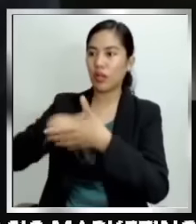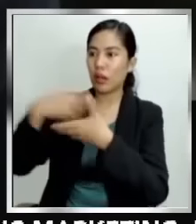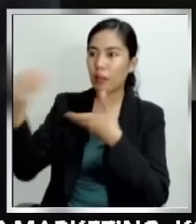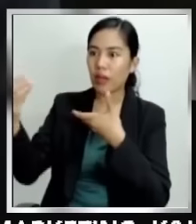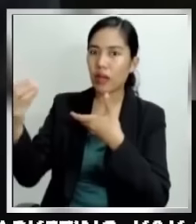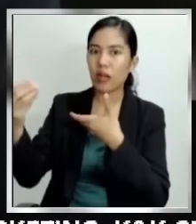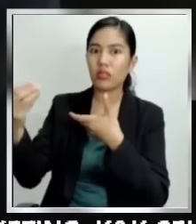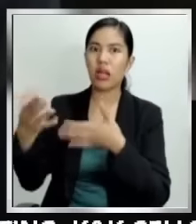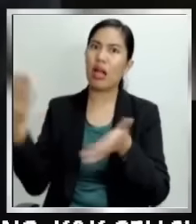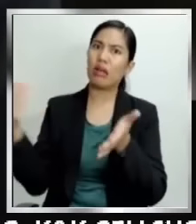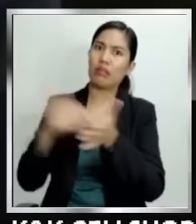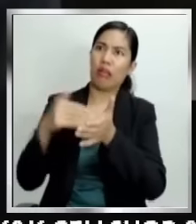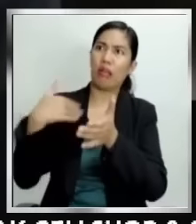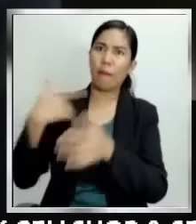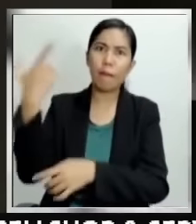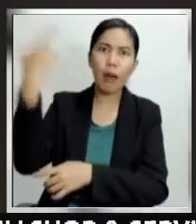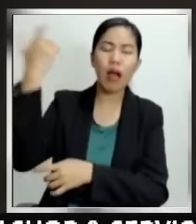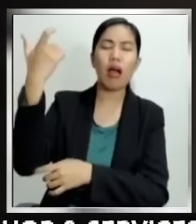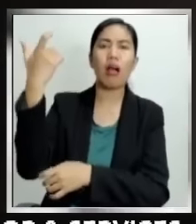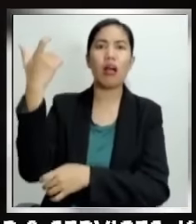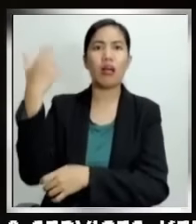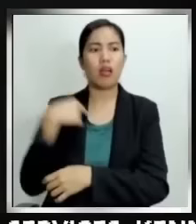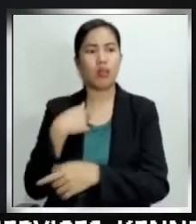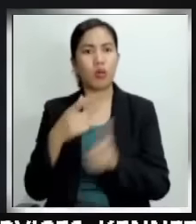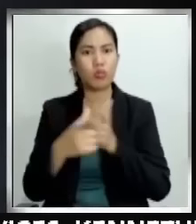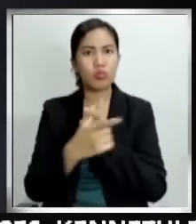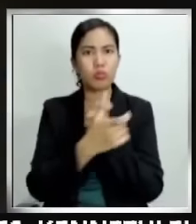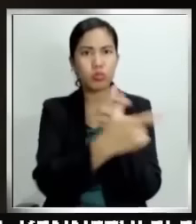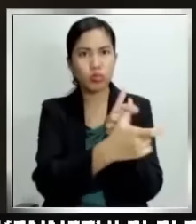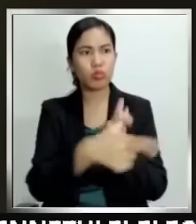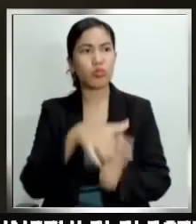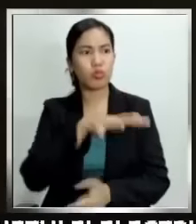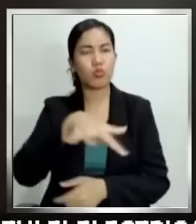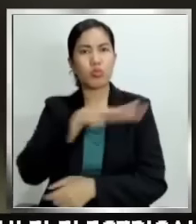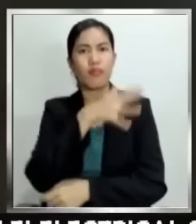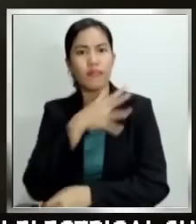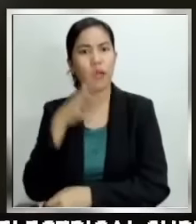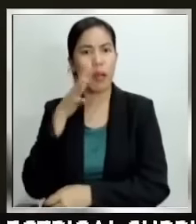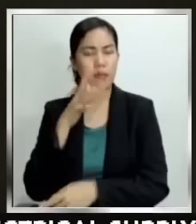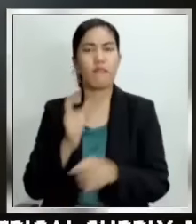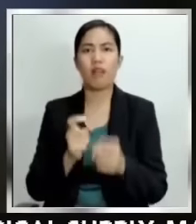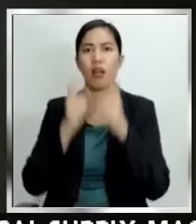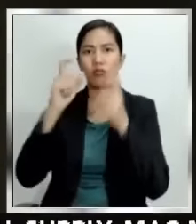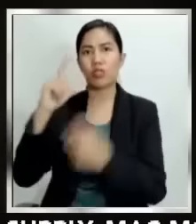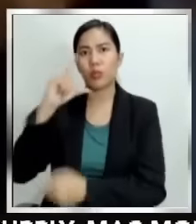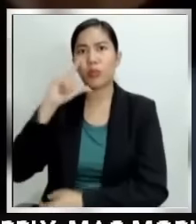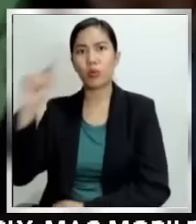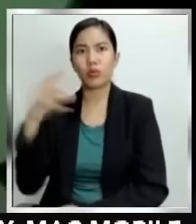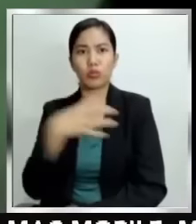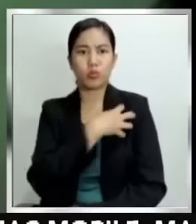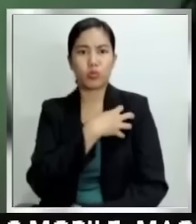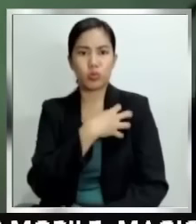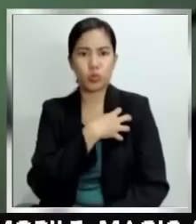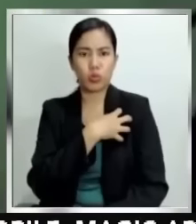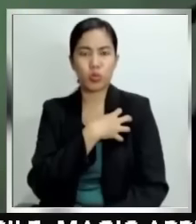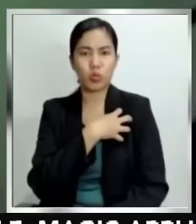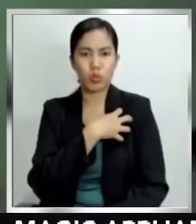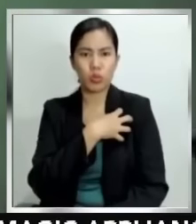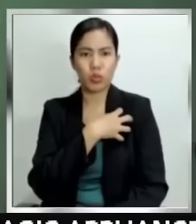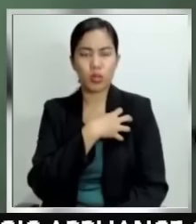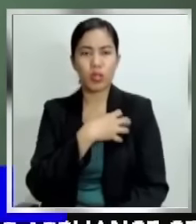ako. Yan, takbo ko sa palayan. Agad daw siyang nakapagsumbong sa Municipal Police Station sa Paluan hanggang sa respondi na